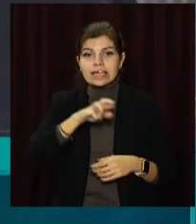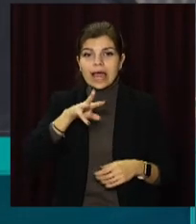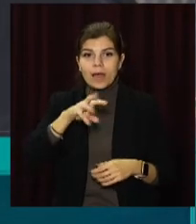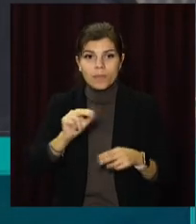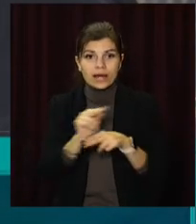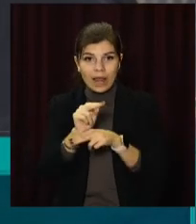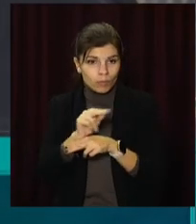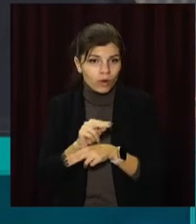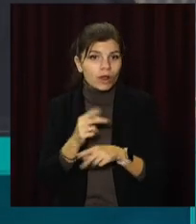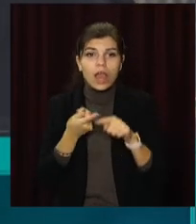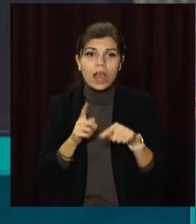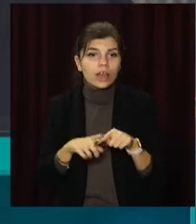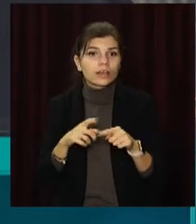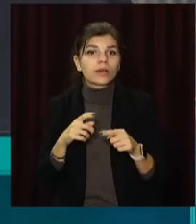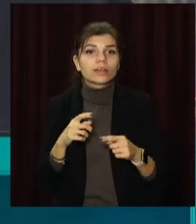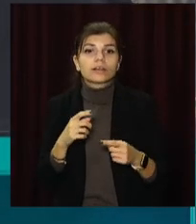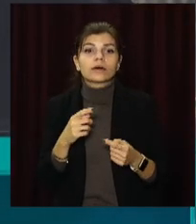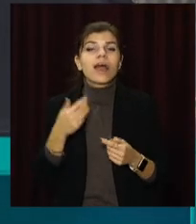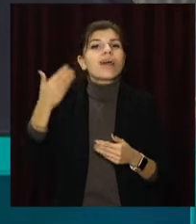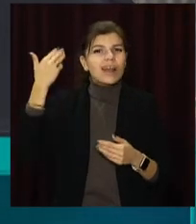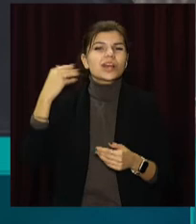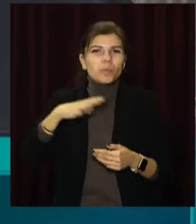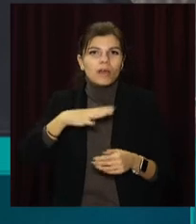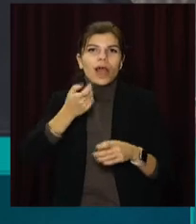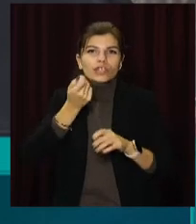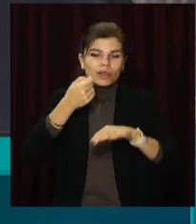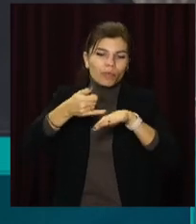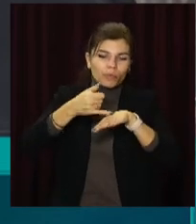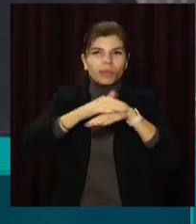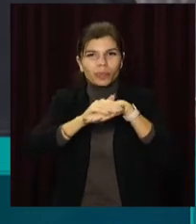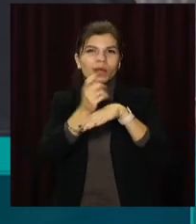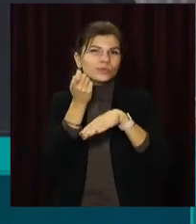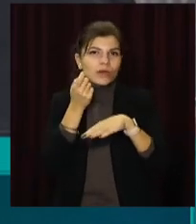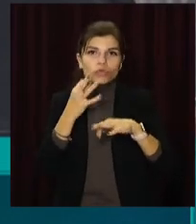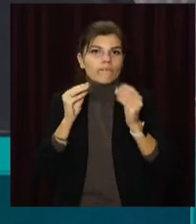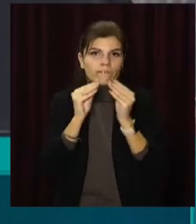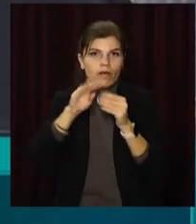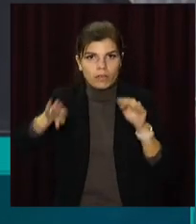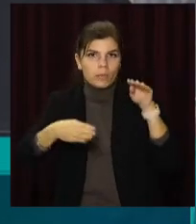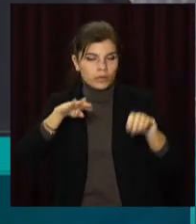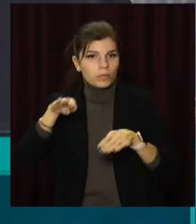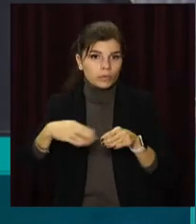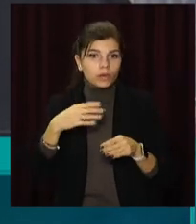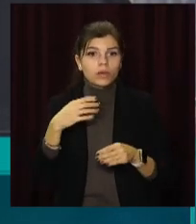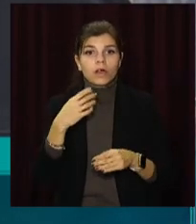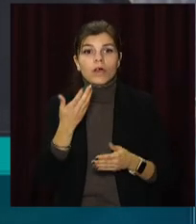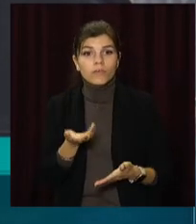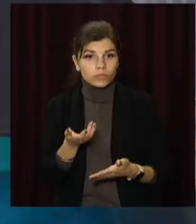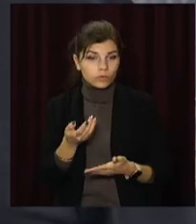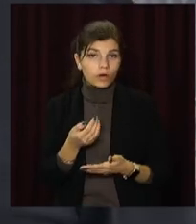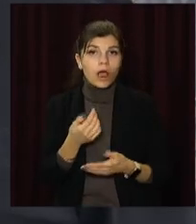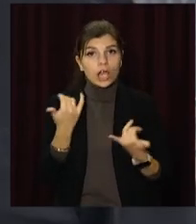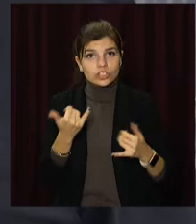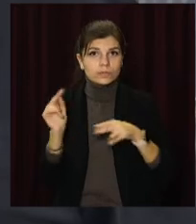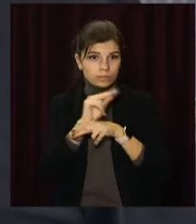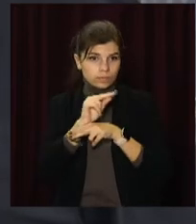це не ті роботи, які задовольняли наші потреби. Ямочні ремонти, ви розумієте, це тільки на півроку, до перших дощів, до